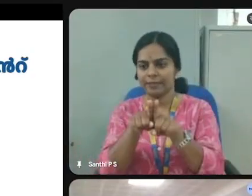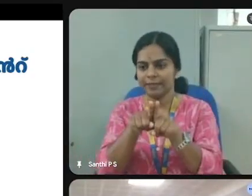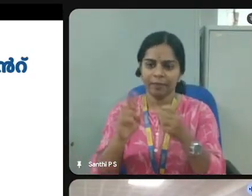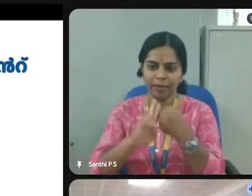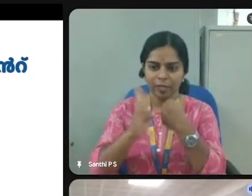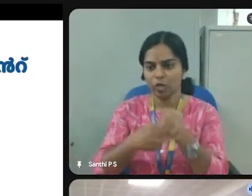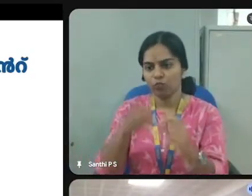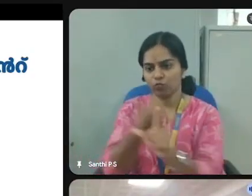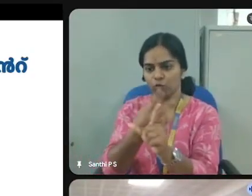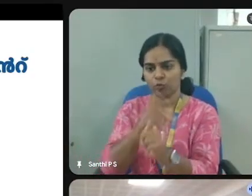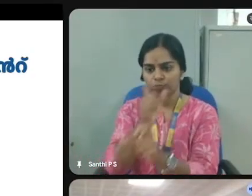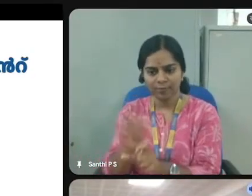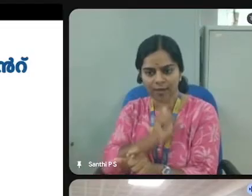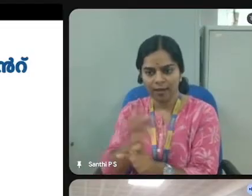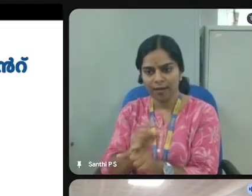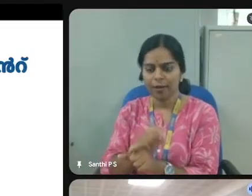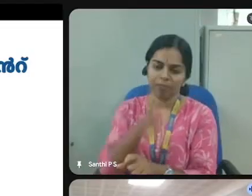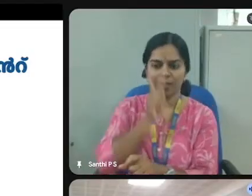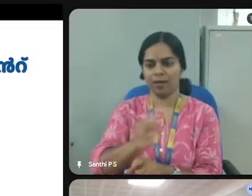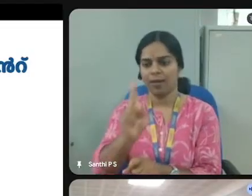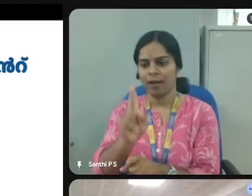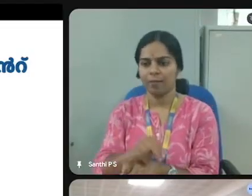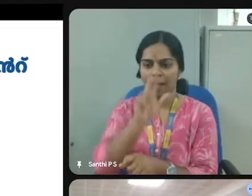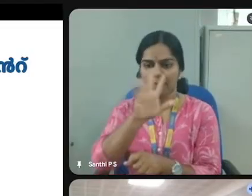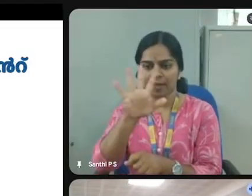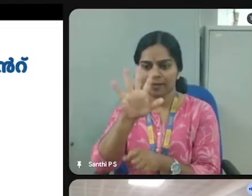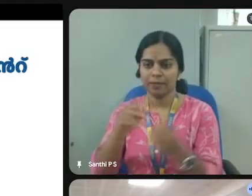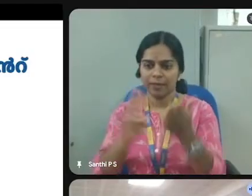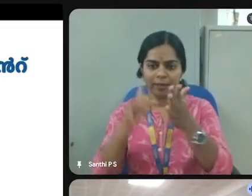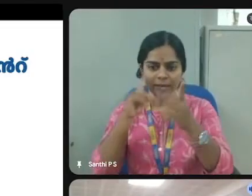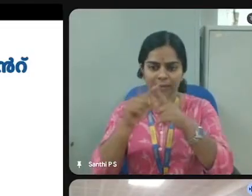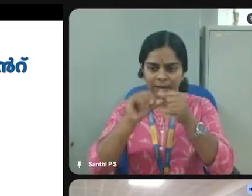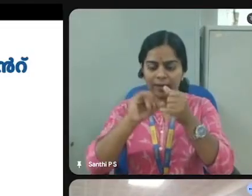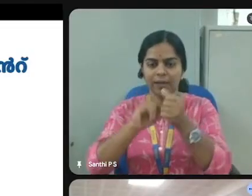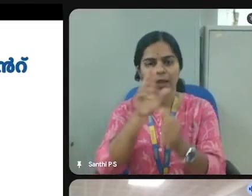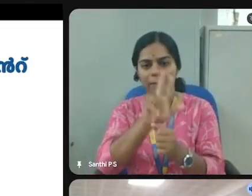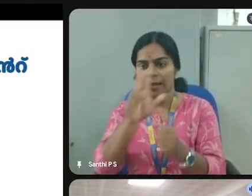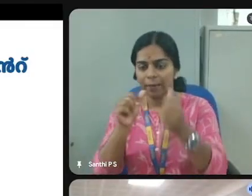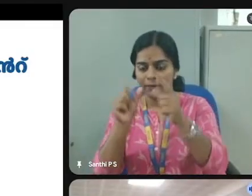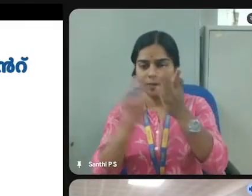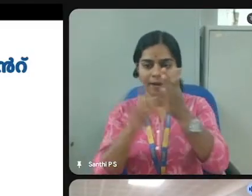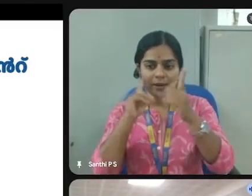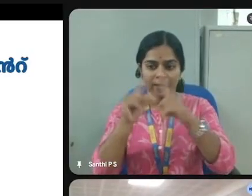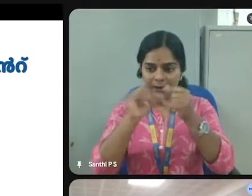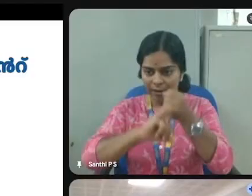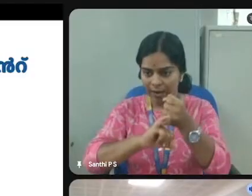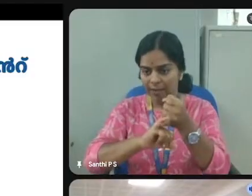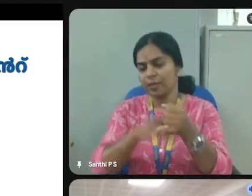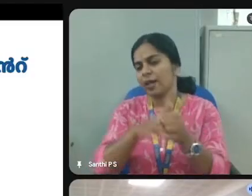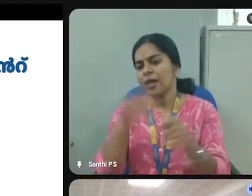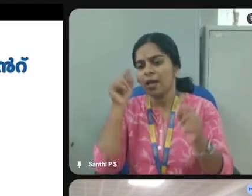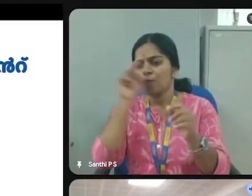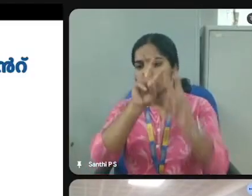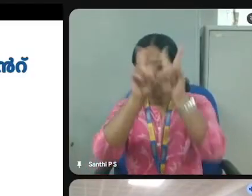കാണാവുന്നതാണ്. 85ാമത് നിഡാസ് സെഷനാണ് ഇന്ന് നടക്കാൻ പോകുന്നത്. 85ാമത് നിഡാസിൽ പഠന പരിമിതി എന്താണെന്നും